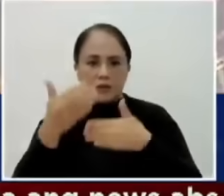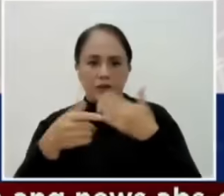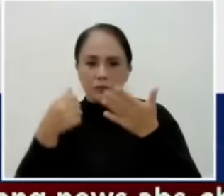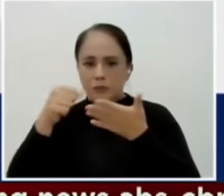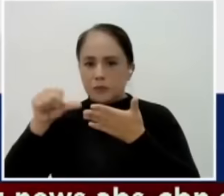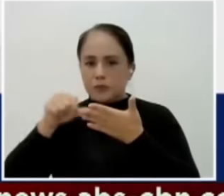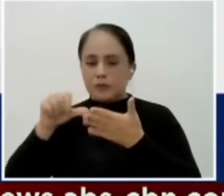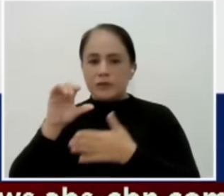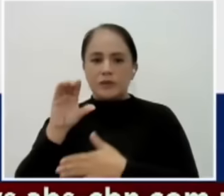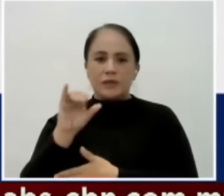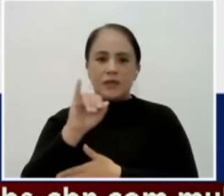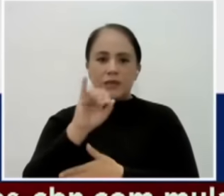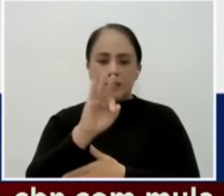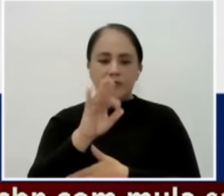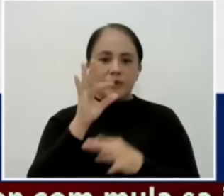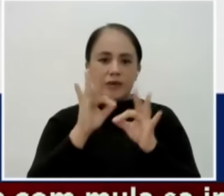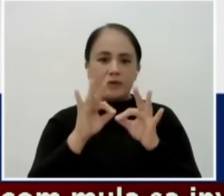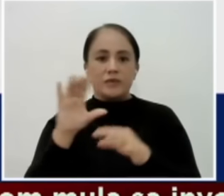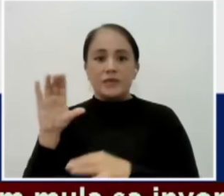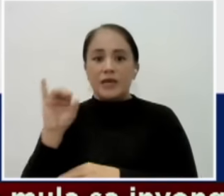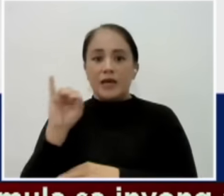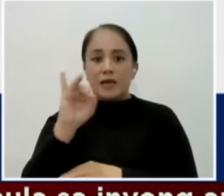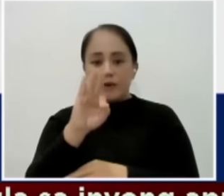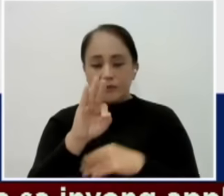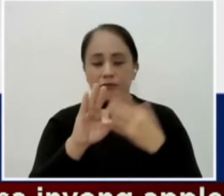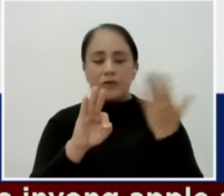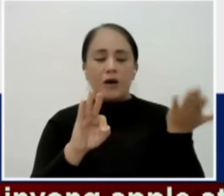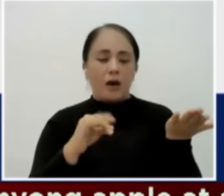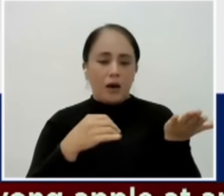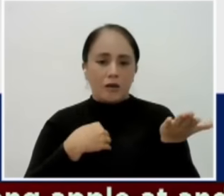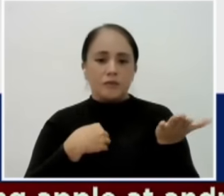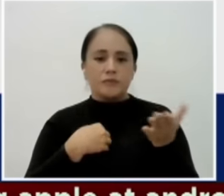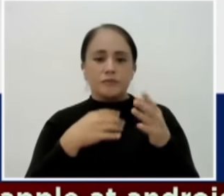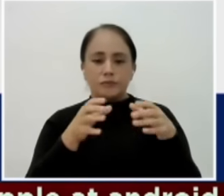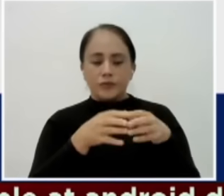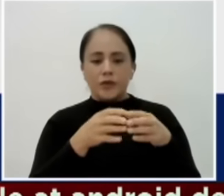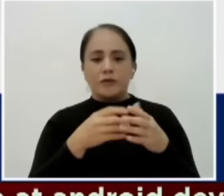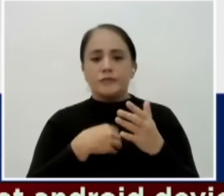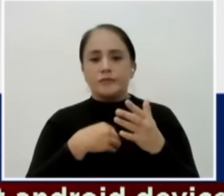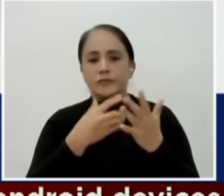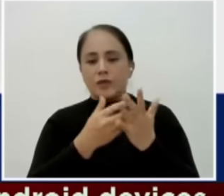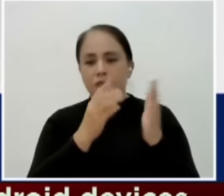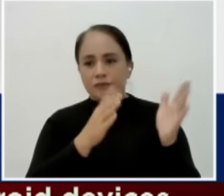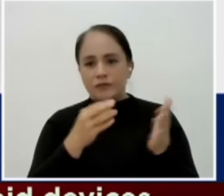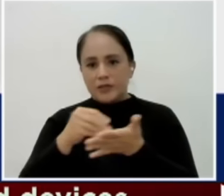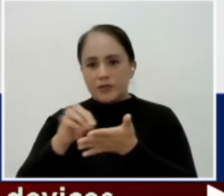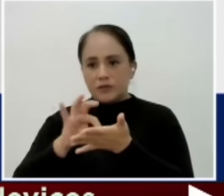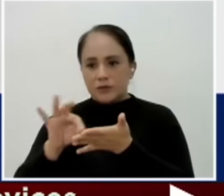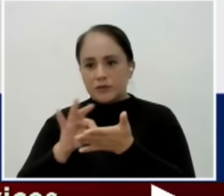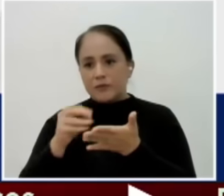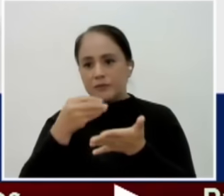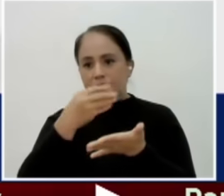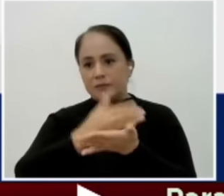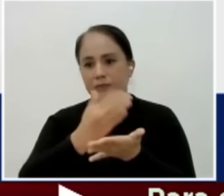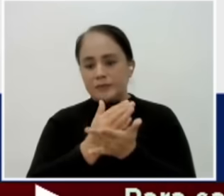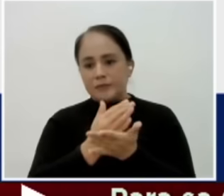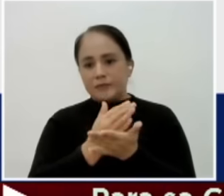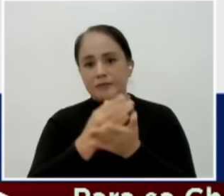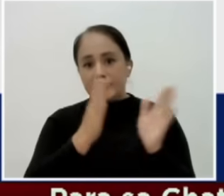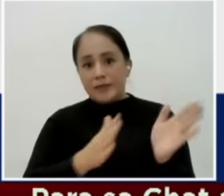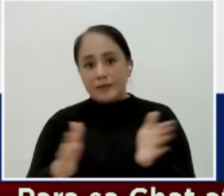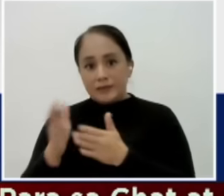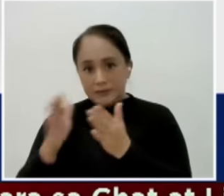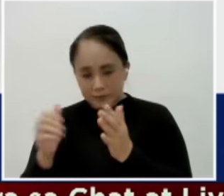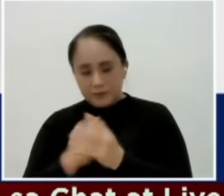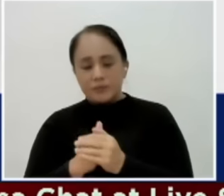CIF. Pag may CIF ang isang ahensya, kailangan magsumite ng physical at financial plan sa COA at special budget request sa DBM na